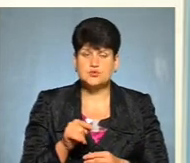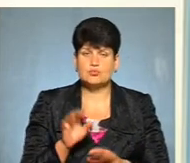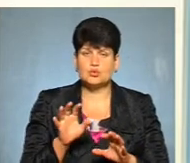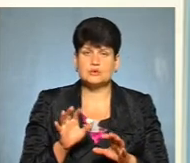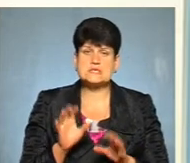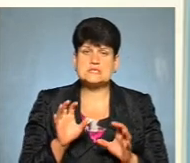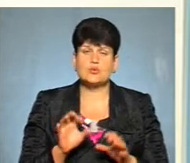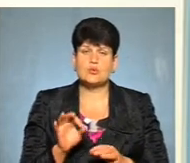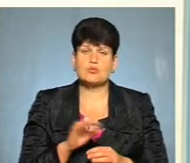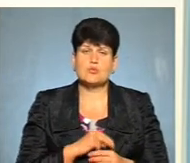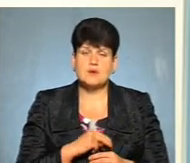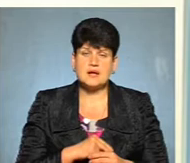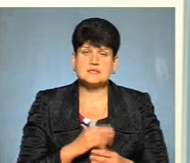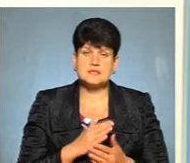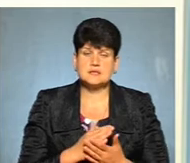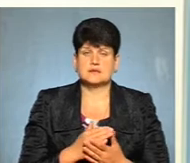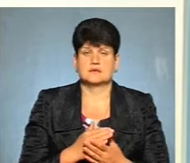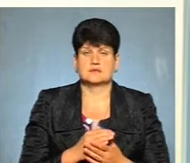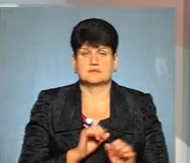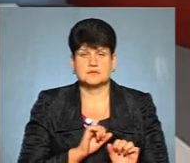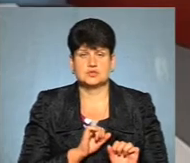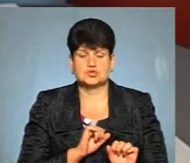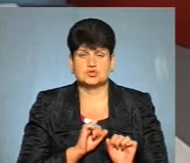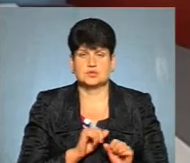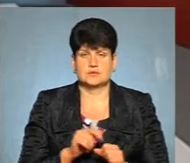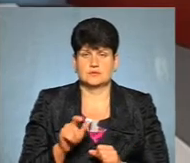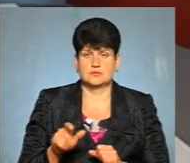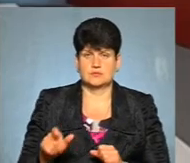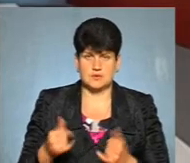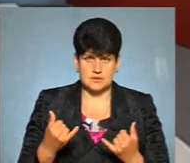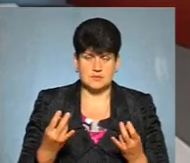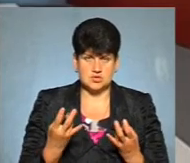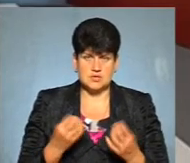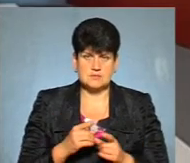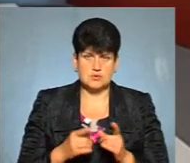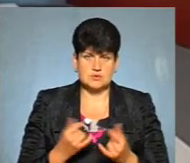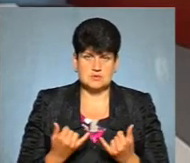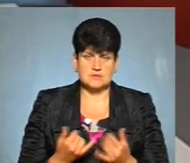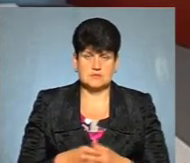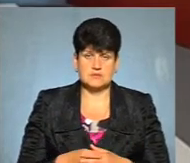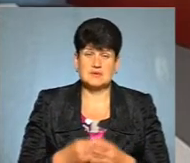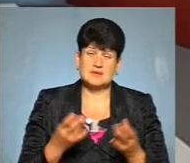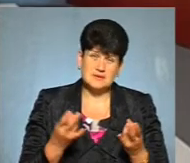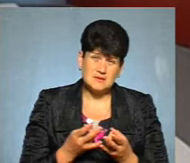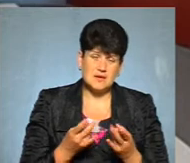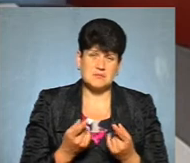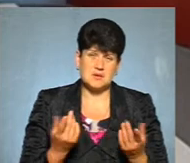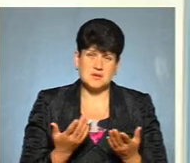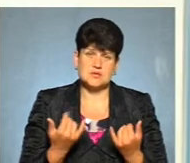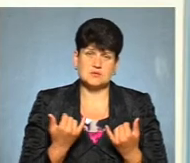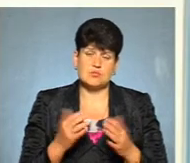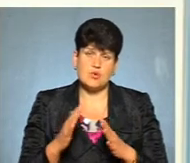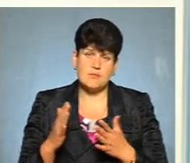про працю стоїть на сторожі прав найманої людини. Чи потрібно зараз ще його змінювати? треба деякі моменти усучаснювати,